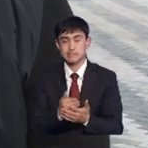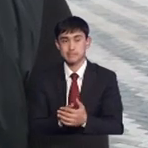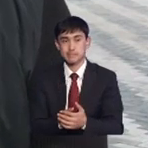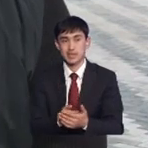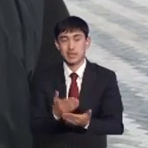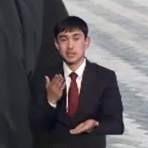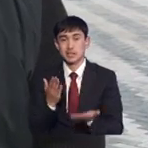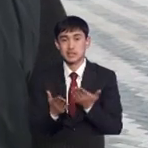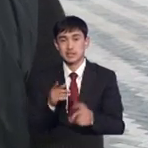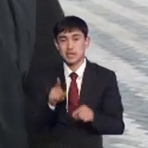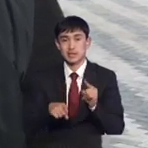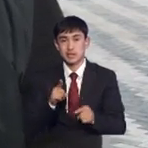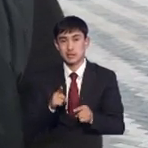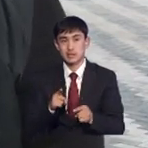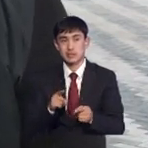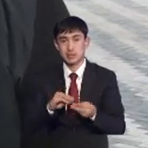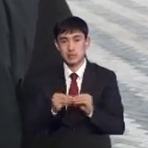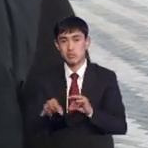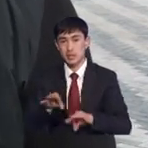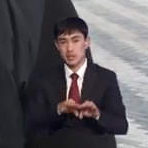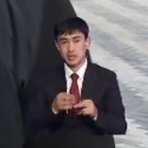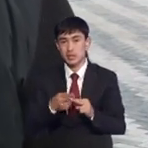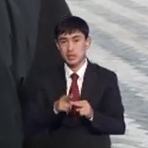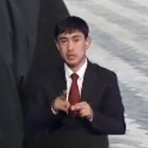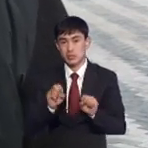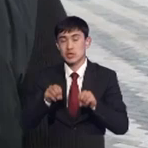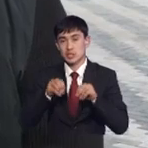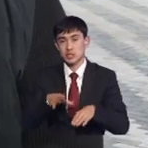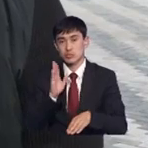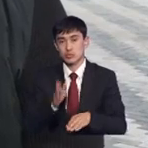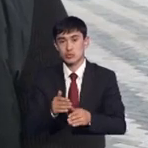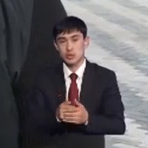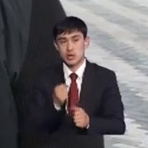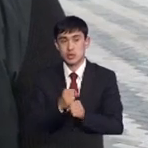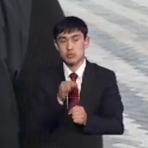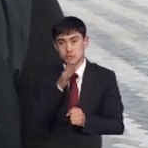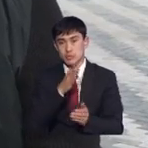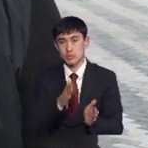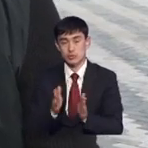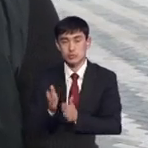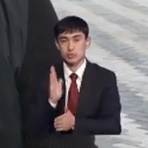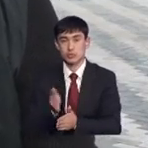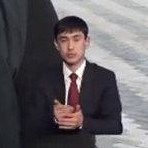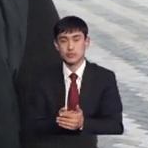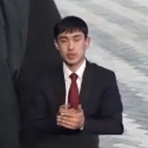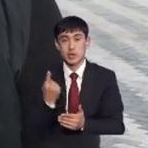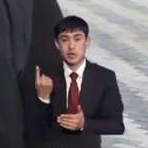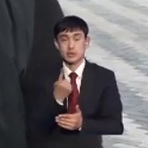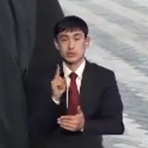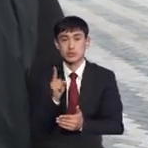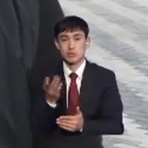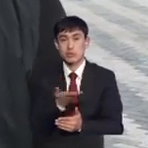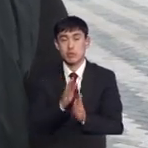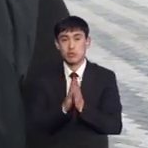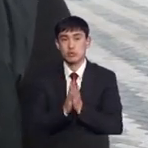есть. Есть некоторые погрешности в проектах, но это, так сказать, решаемые рабочие моменты. Единственное, то, что мы